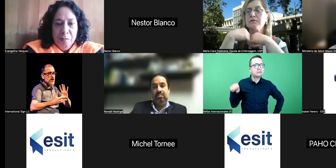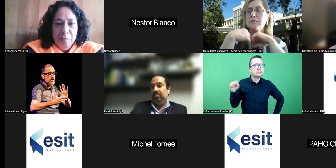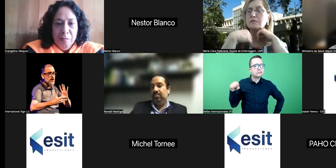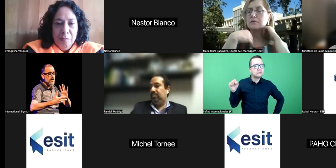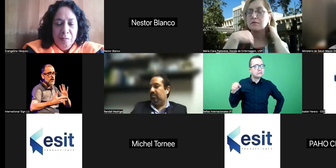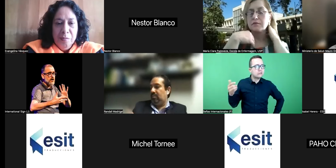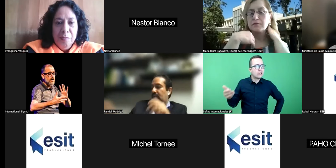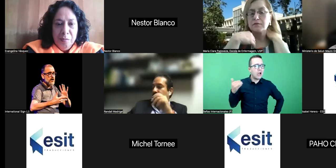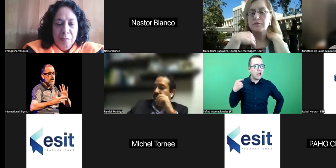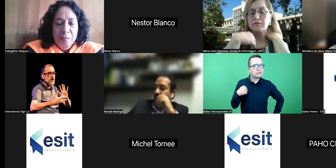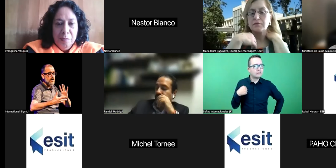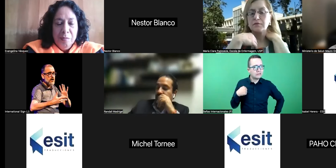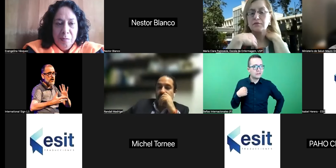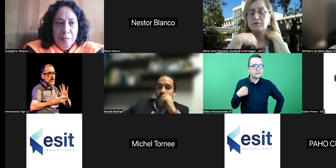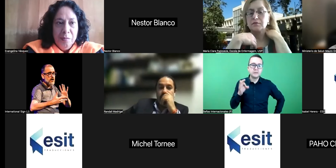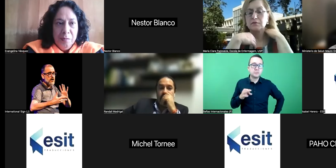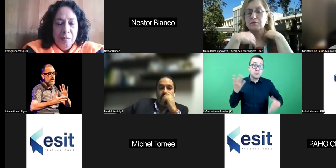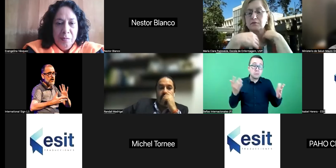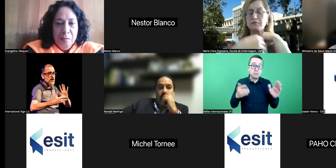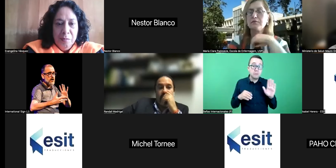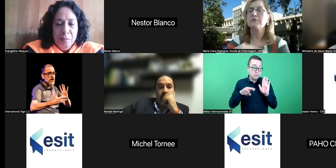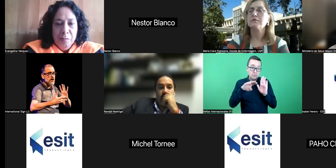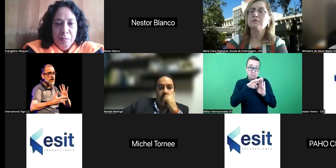ou peut-être 2 minutes avant l'intervention,